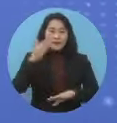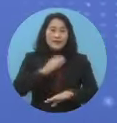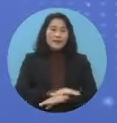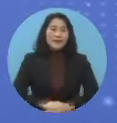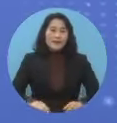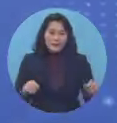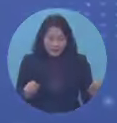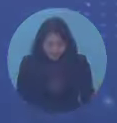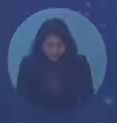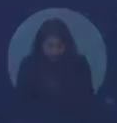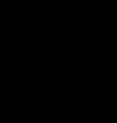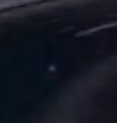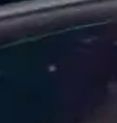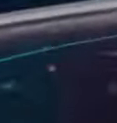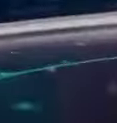여러분 고맙습니다